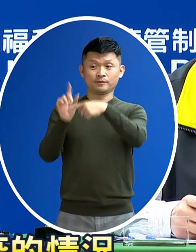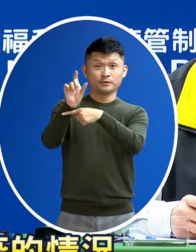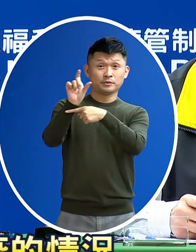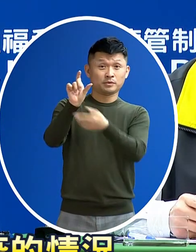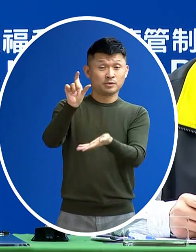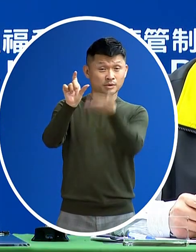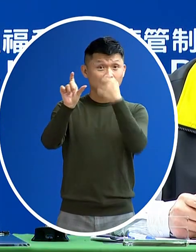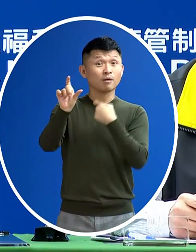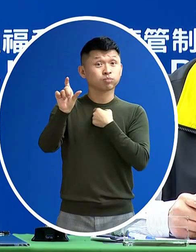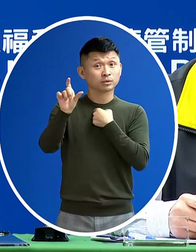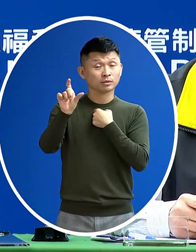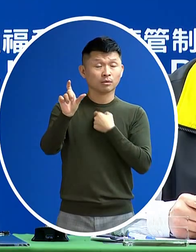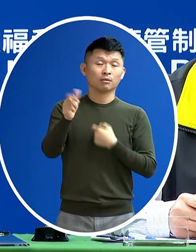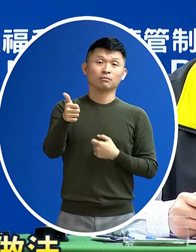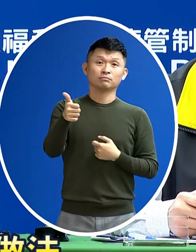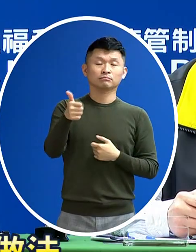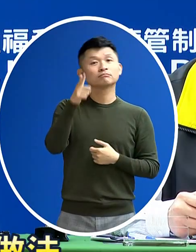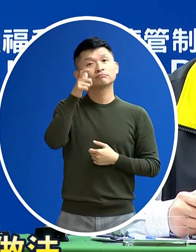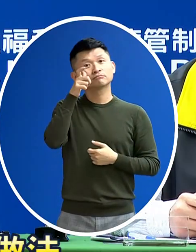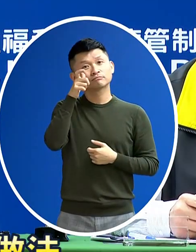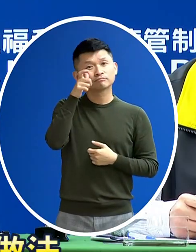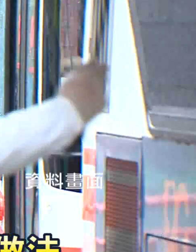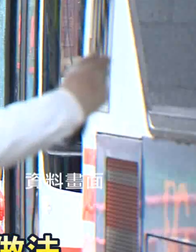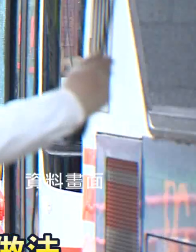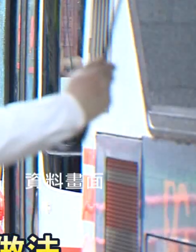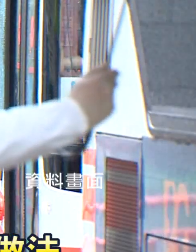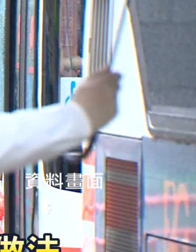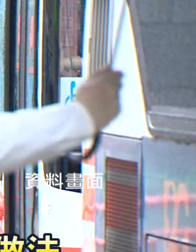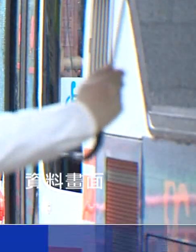的情况，那很好，那我们可以观察他们的做